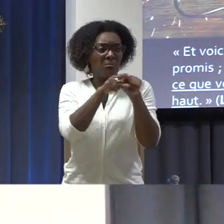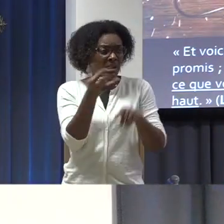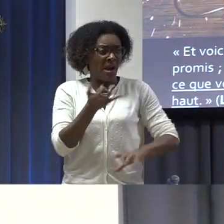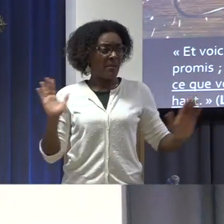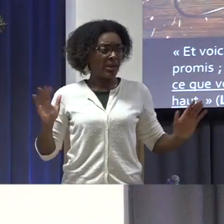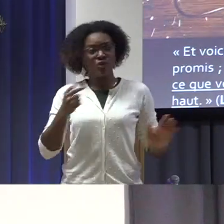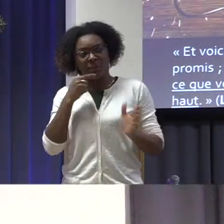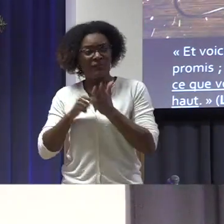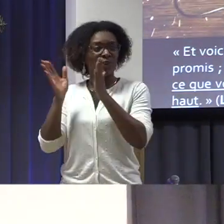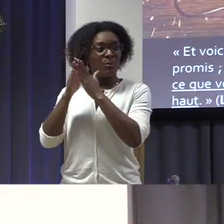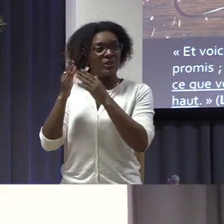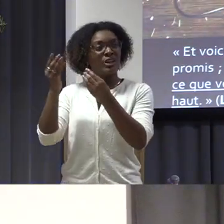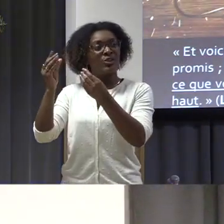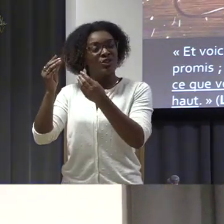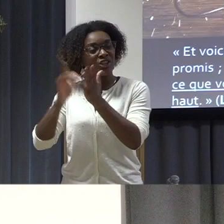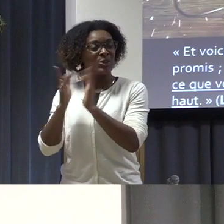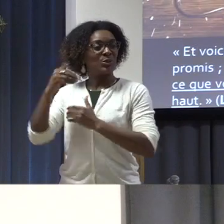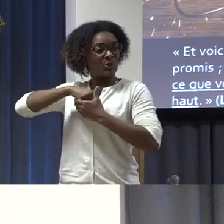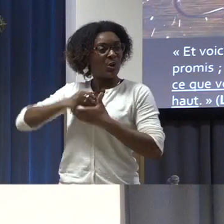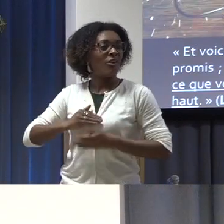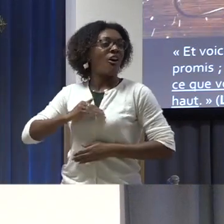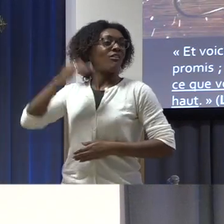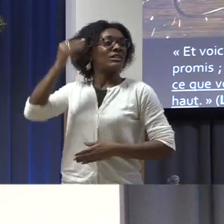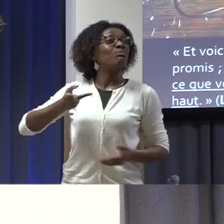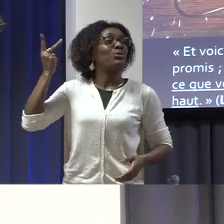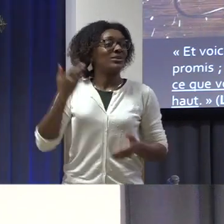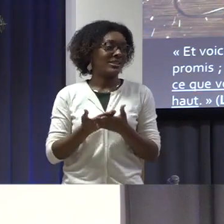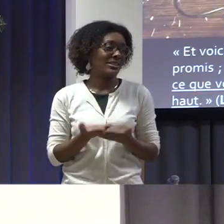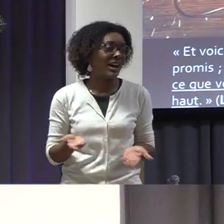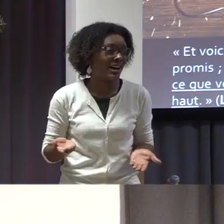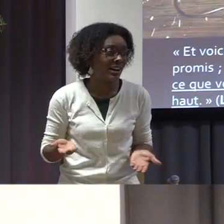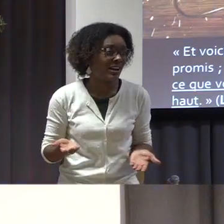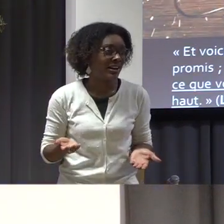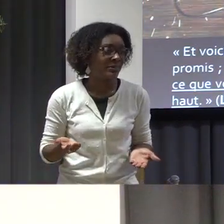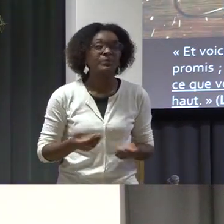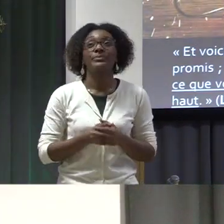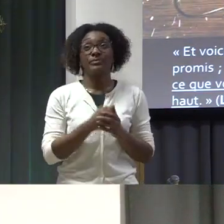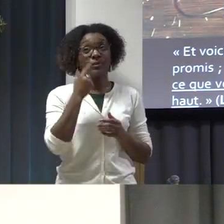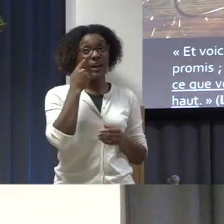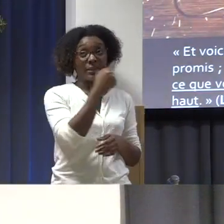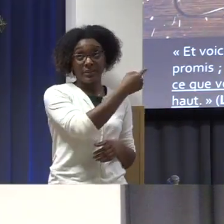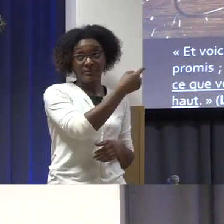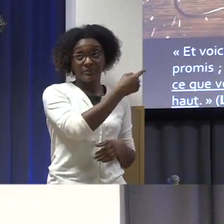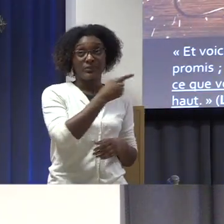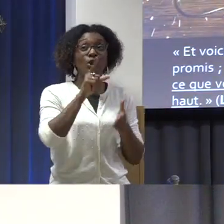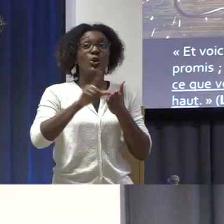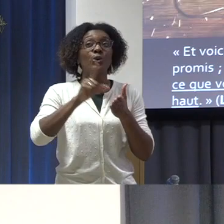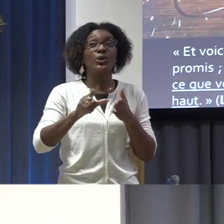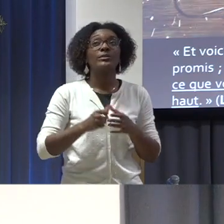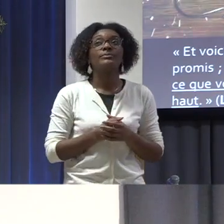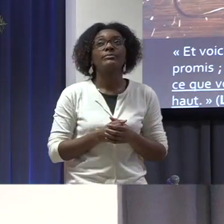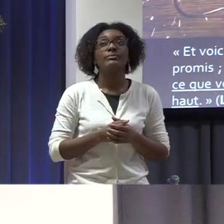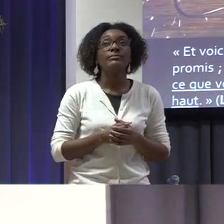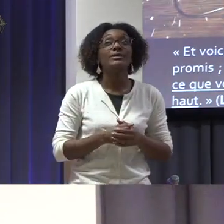dans luc 24 verser 49 il dit et voici j'enverrai sur vous c'est que mon